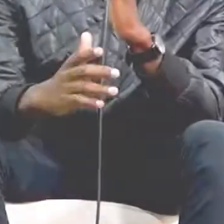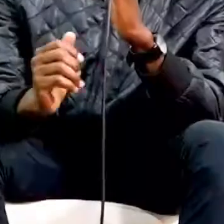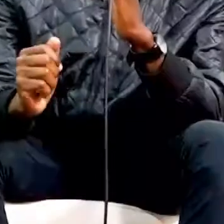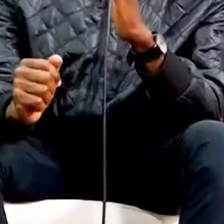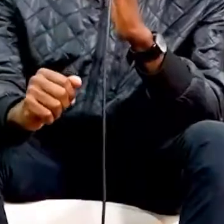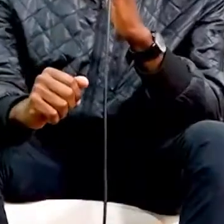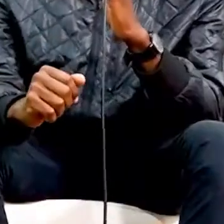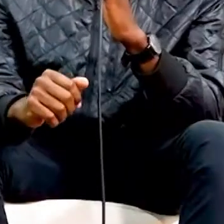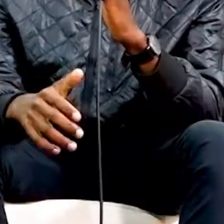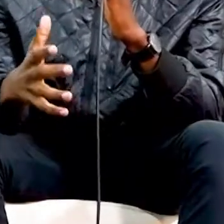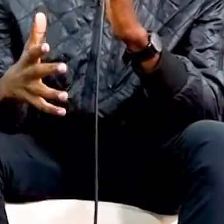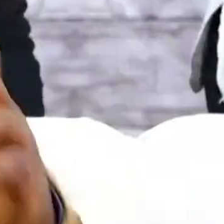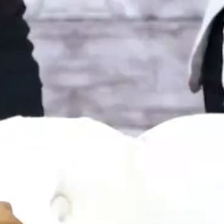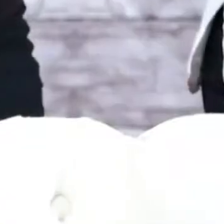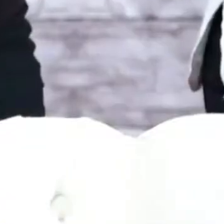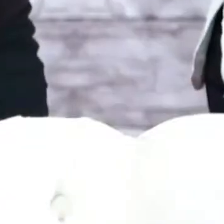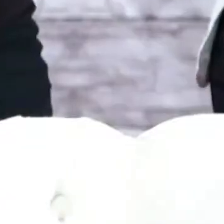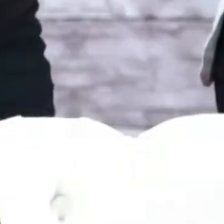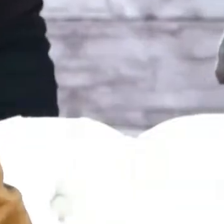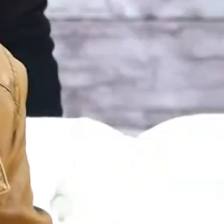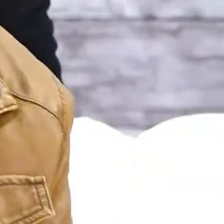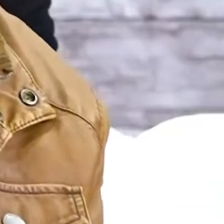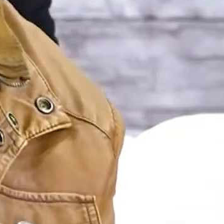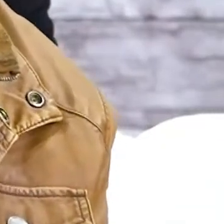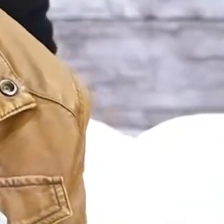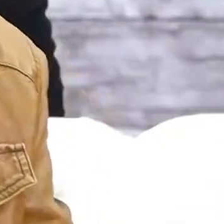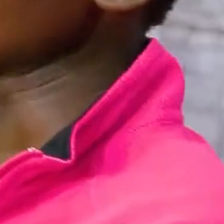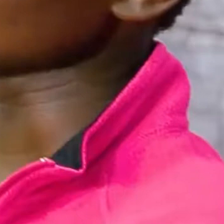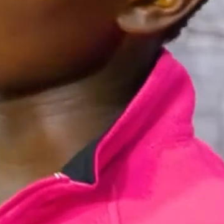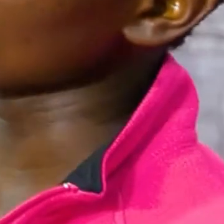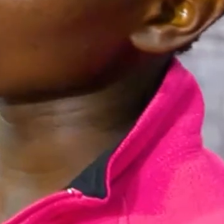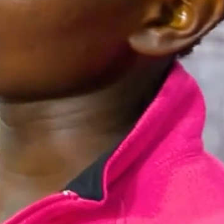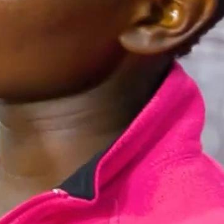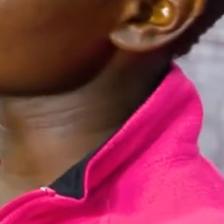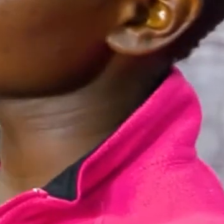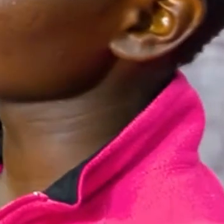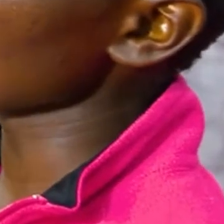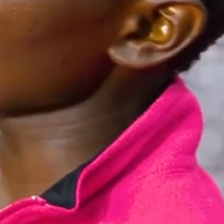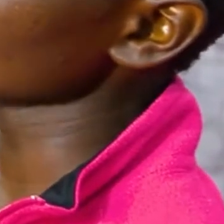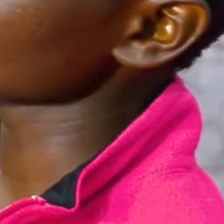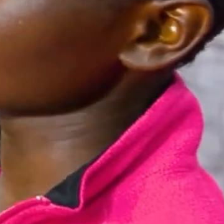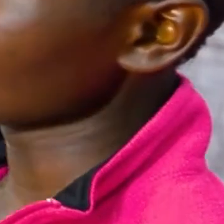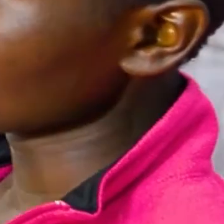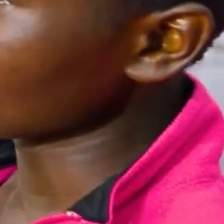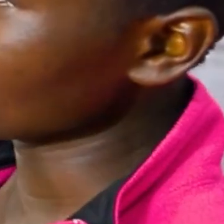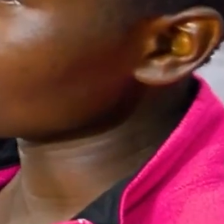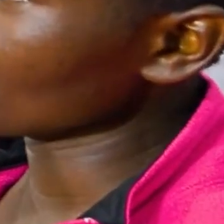Jara mangwanani beu tozemutsa jara